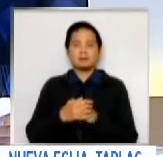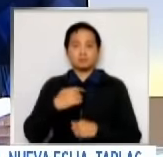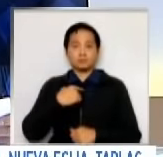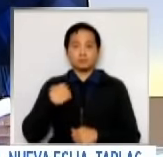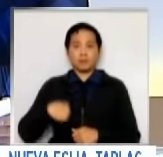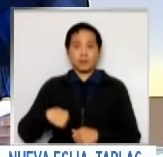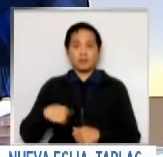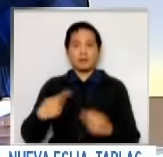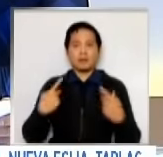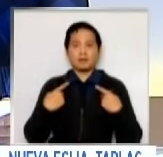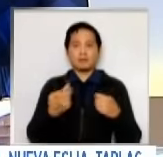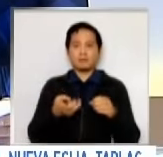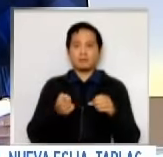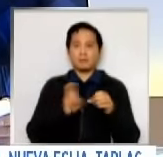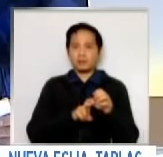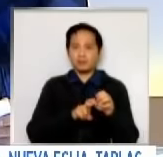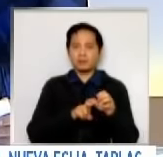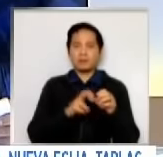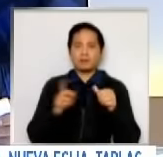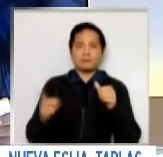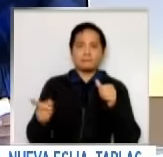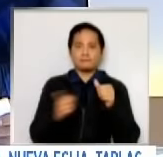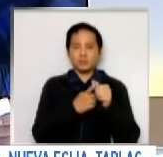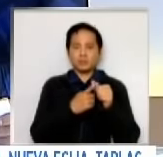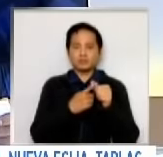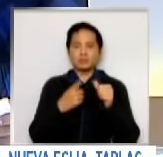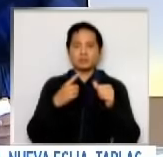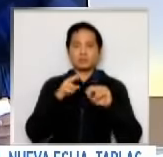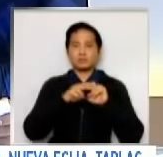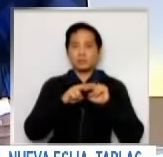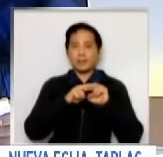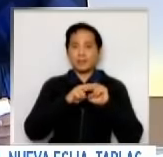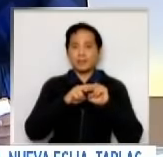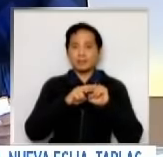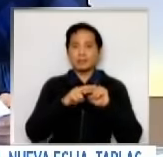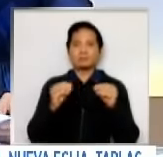ang pinakaunang panda-themed train. Narito ang unang balita.